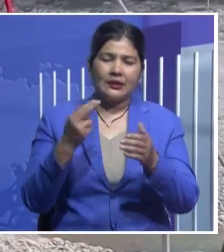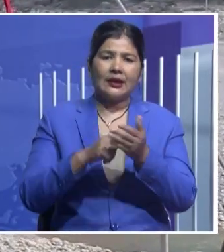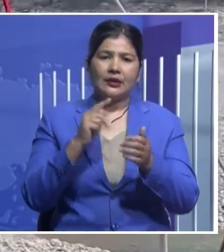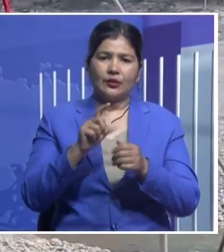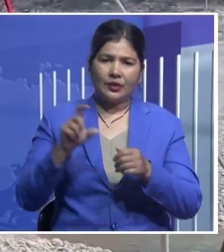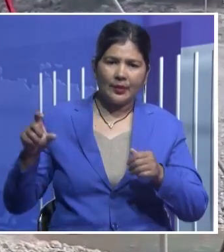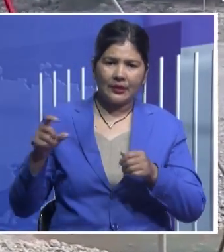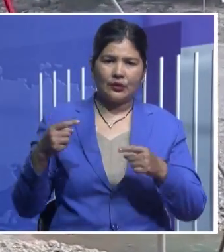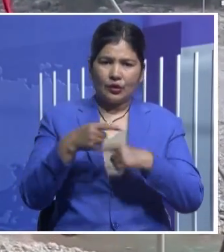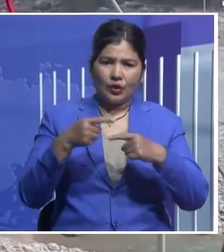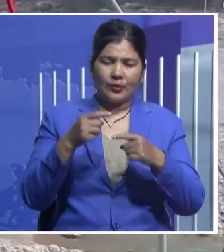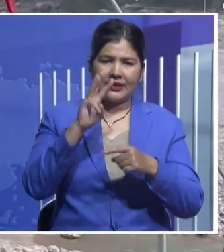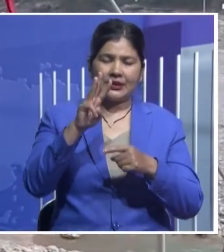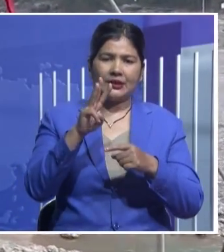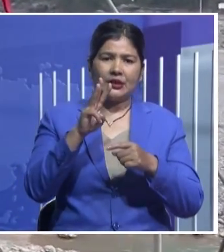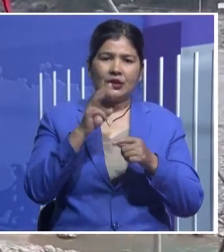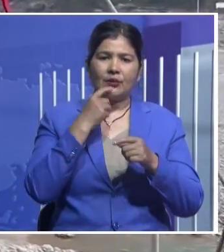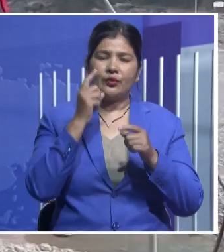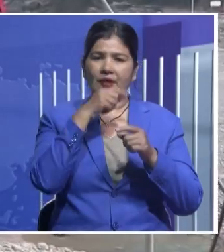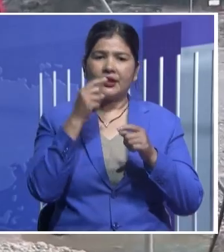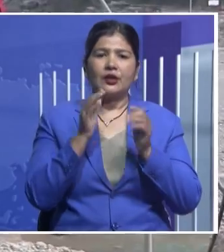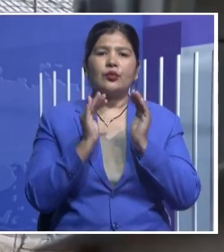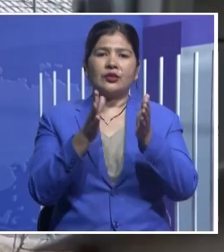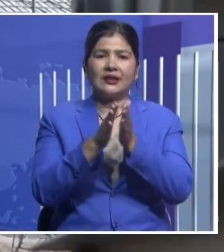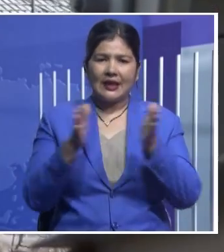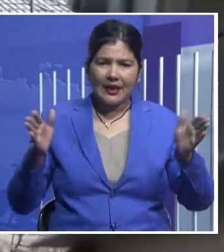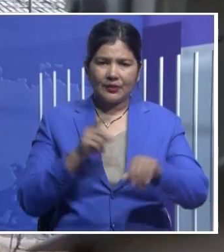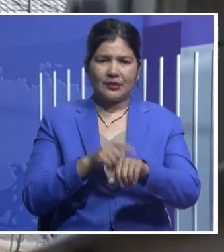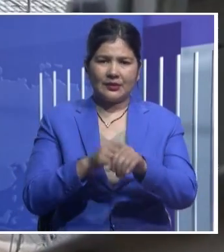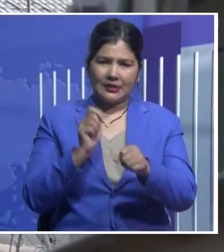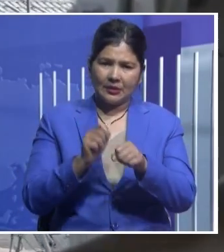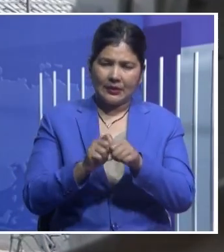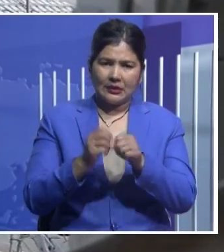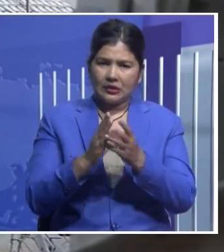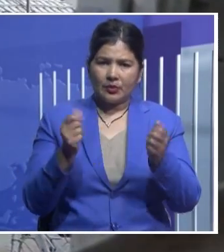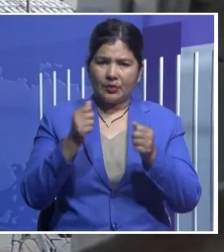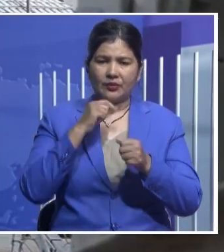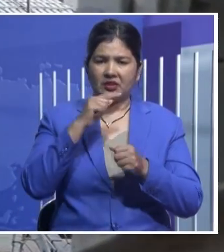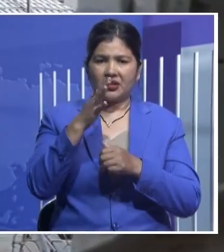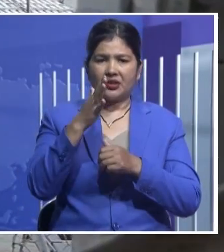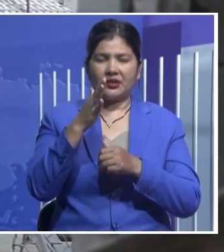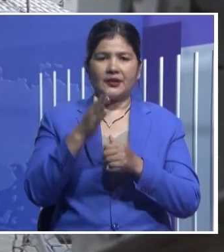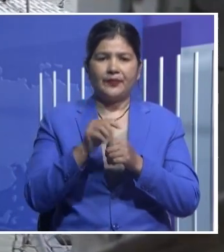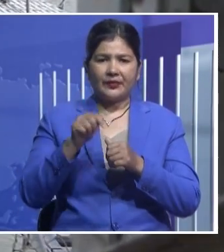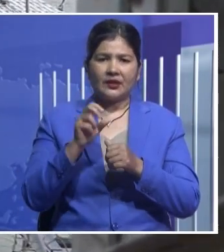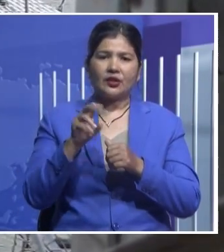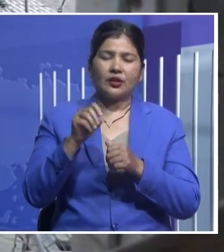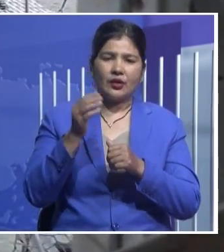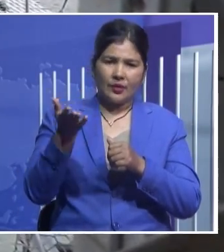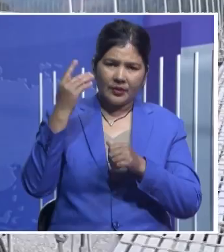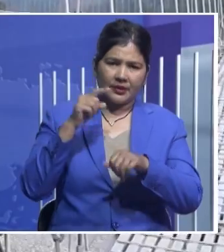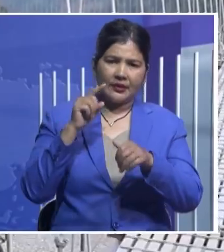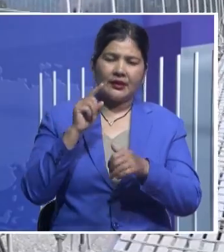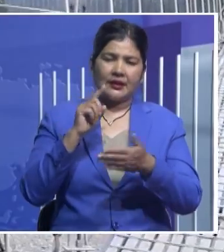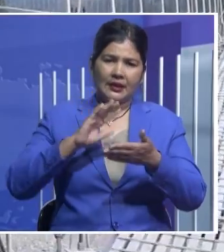नेपालकै नमुना 3 मुखे पुल लामो समयदेखि निर्माण कार्य नहुँदा सम्पन्न हुन सकेको थिएन। तर पछिल्लो केही महिना